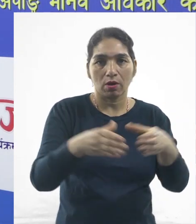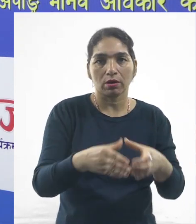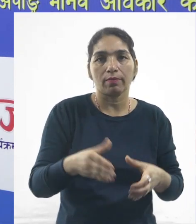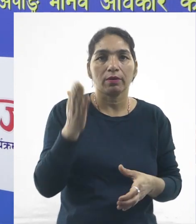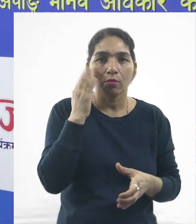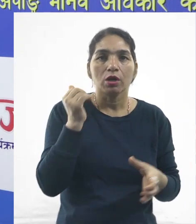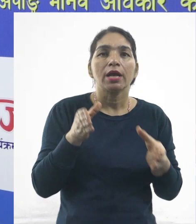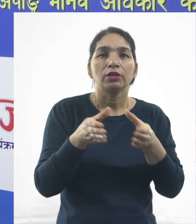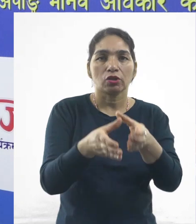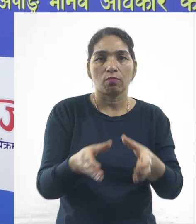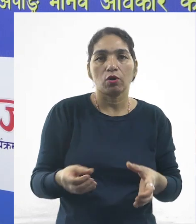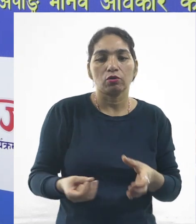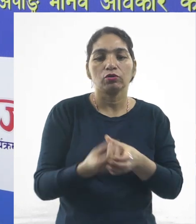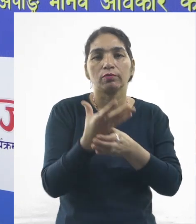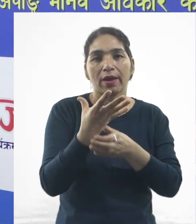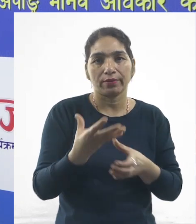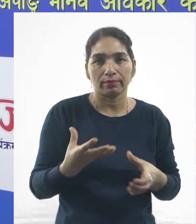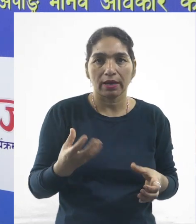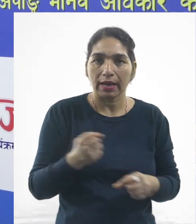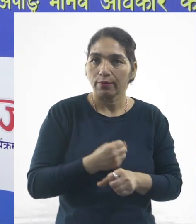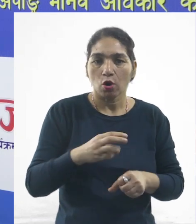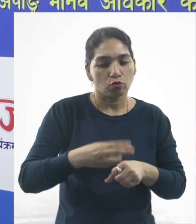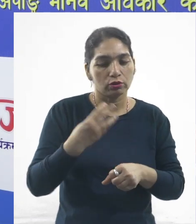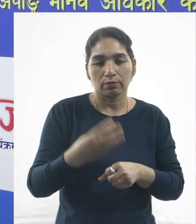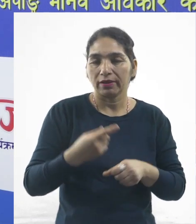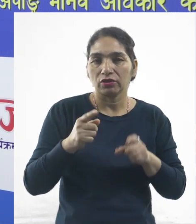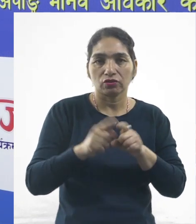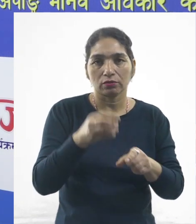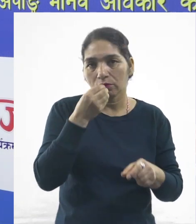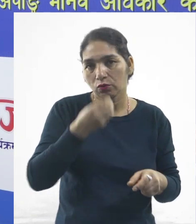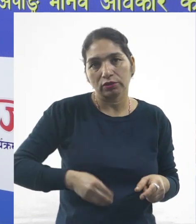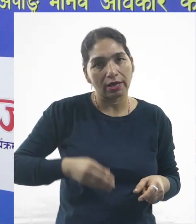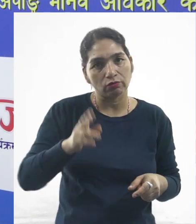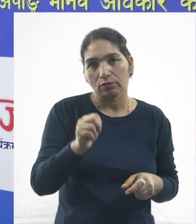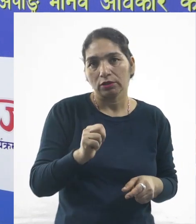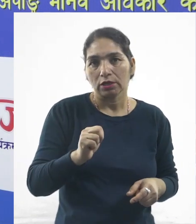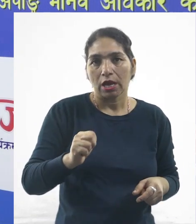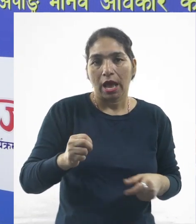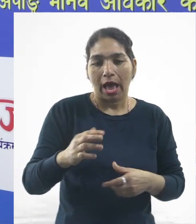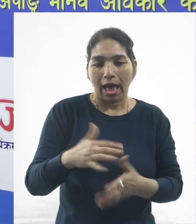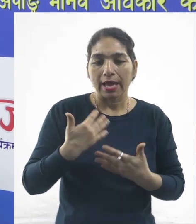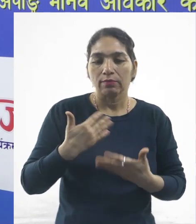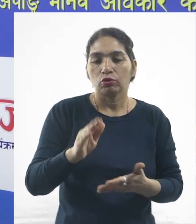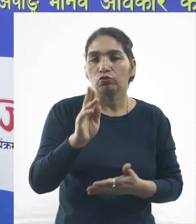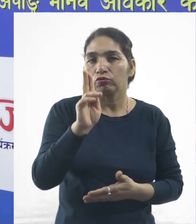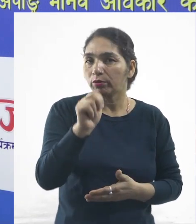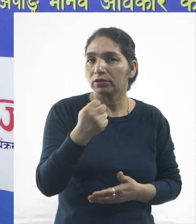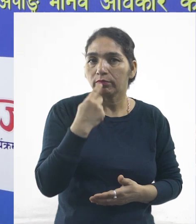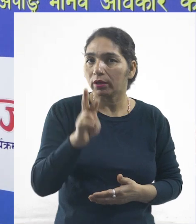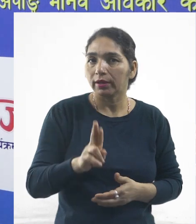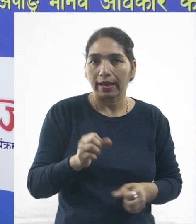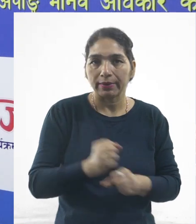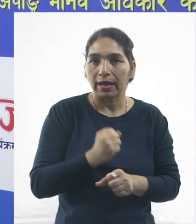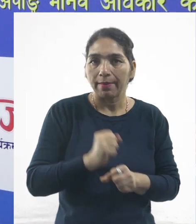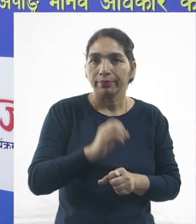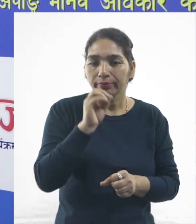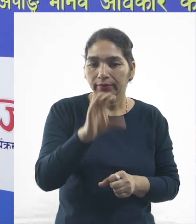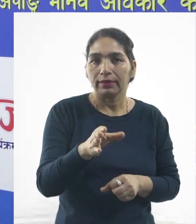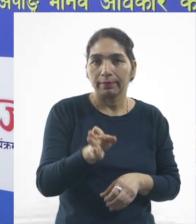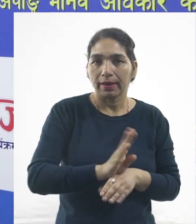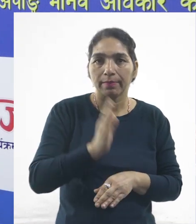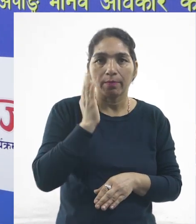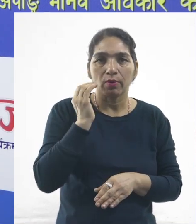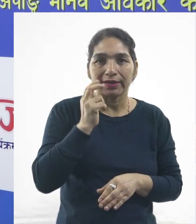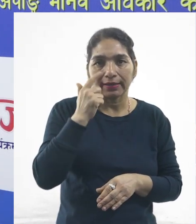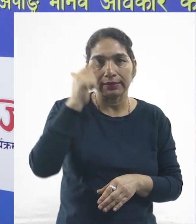चाहिँ उत्पादनमूलकमा काम गर्नु पऱ्यो उत्पादनमूलक सँगसँगै रोजगारी हुनु पऱ्यो आयमूलक हुनु पऱ्यो भनेर जुन हामीले कामहरू दिइरहँदाखेरि महिला